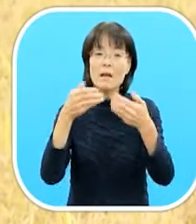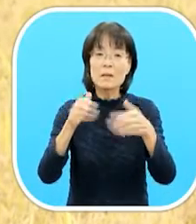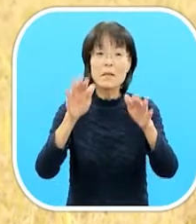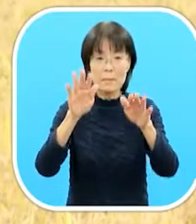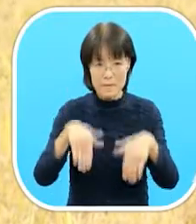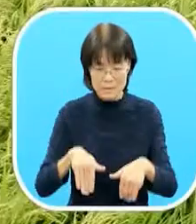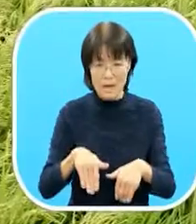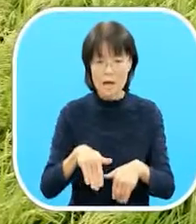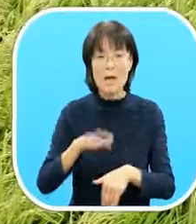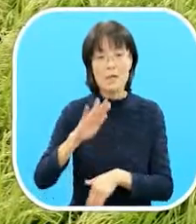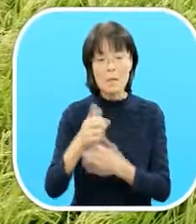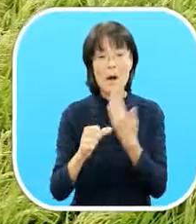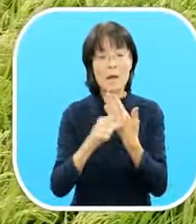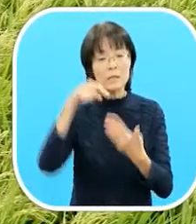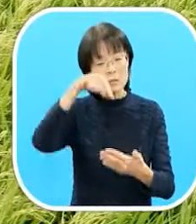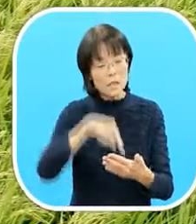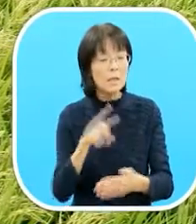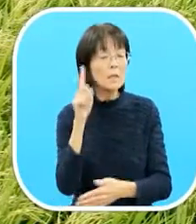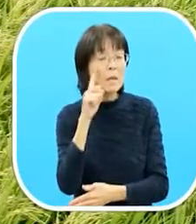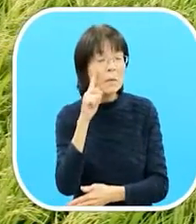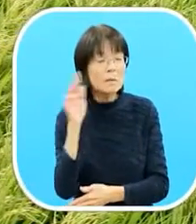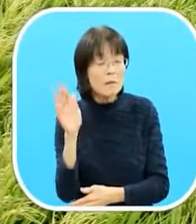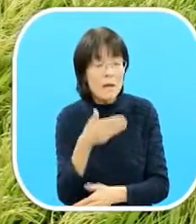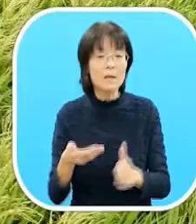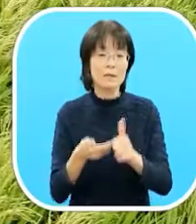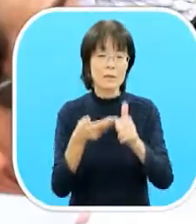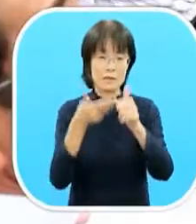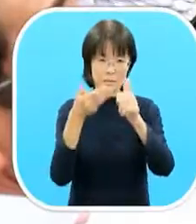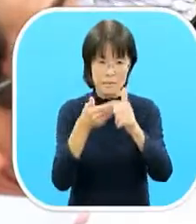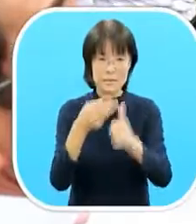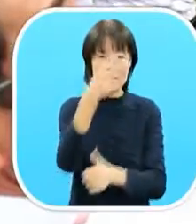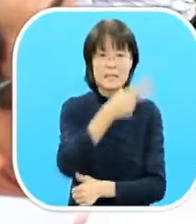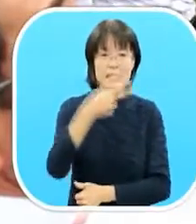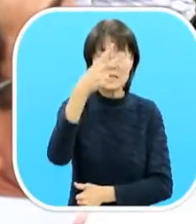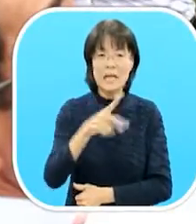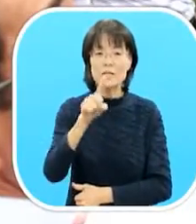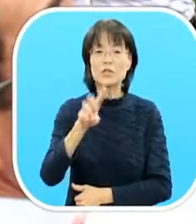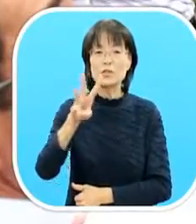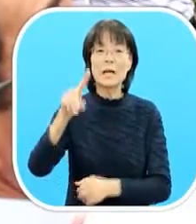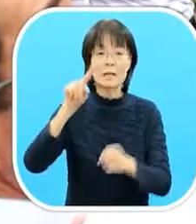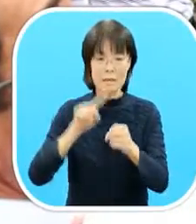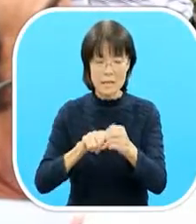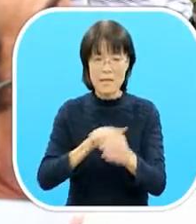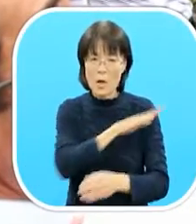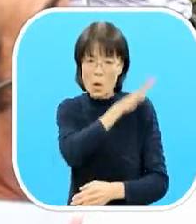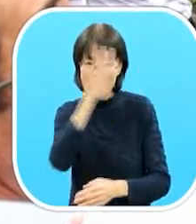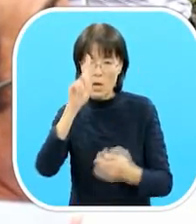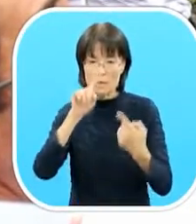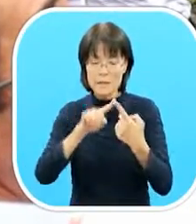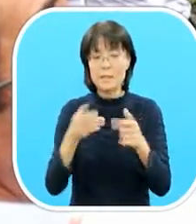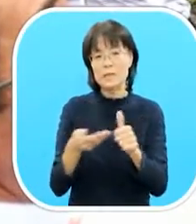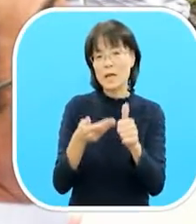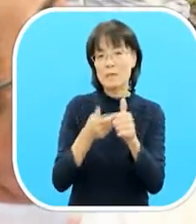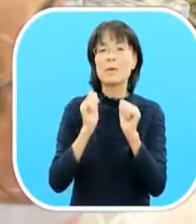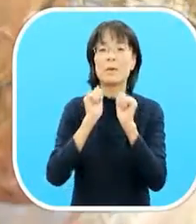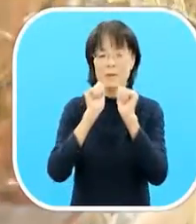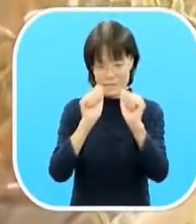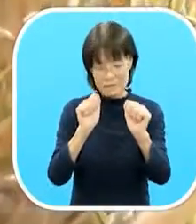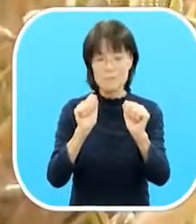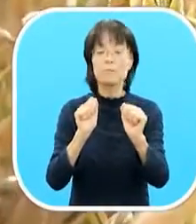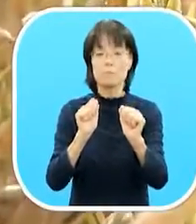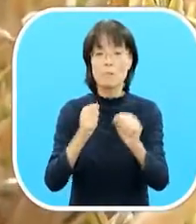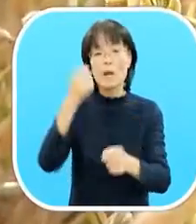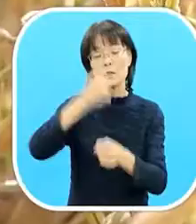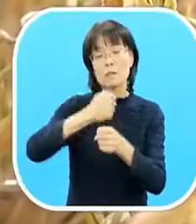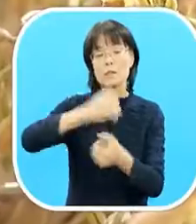された品種ですけれども試験段階から栽培をしておりまして2013年から本格的に栽培しております、は